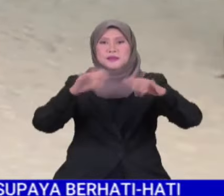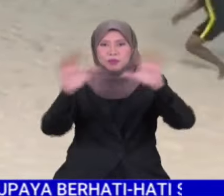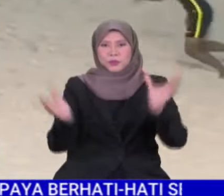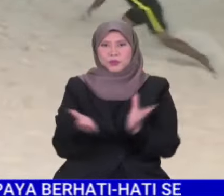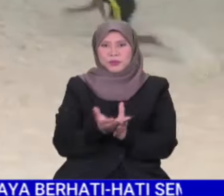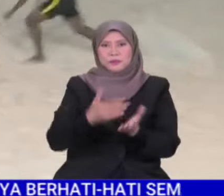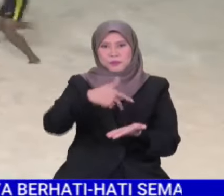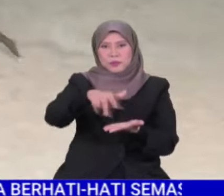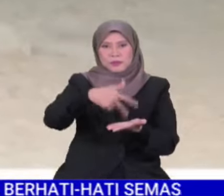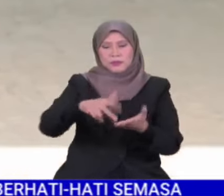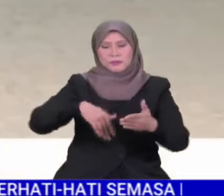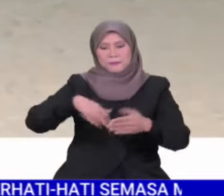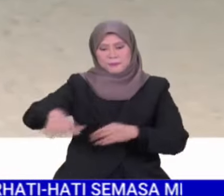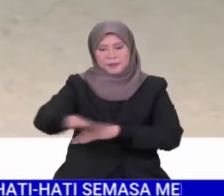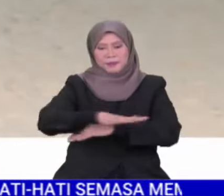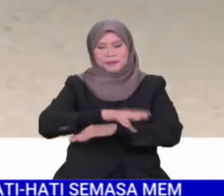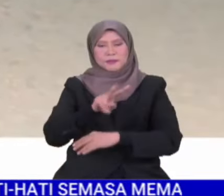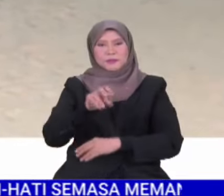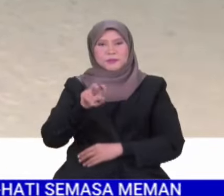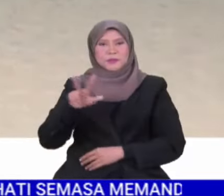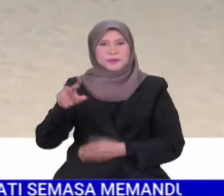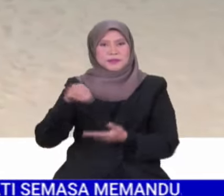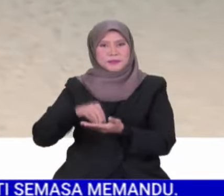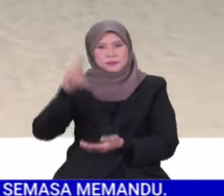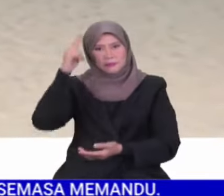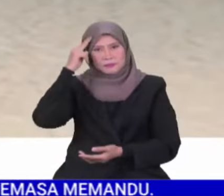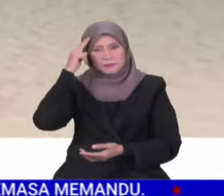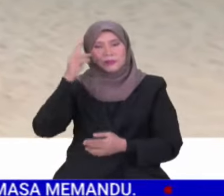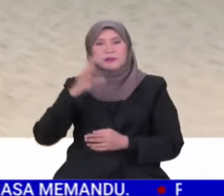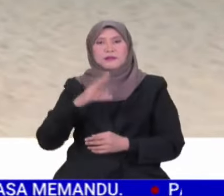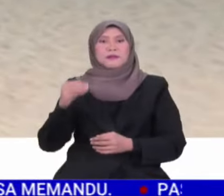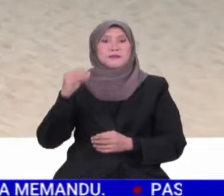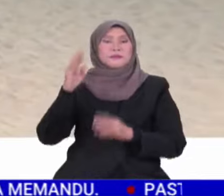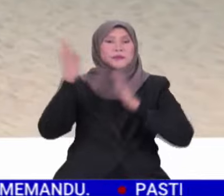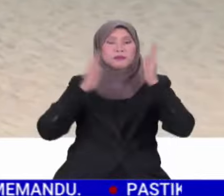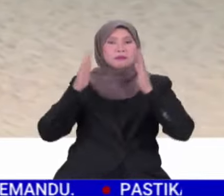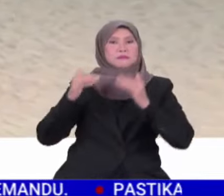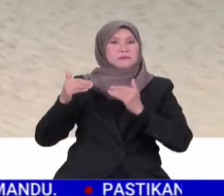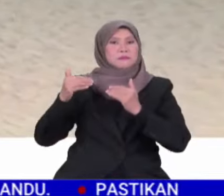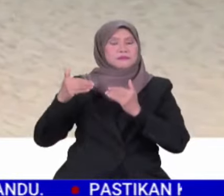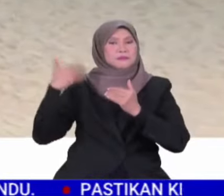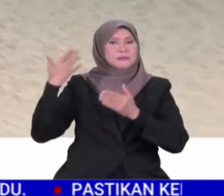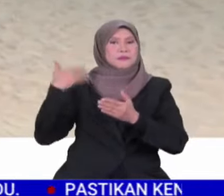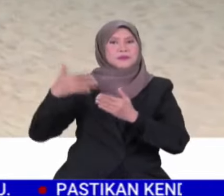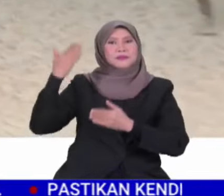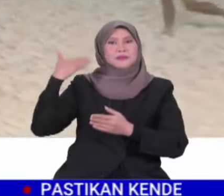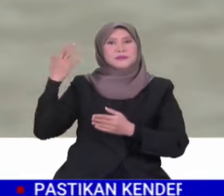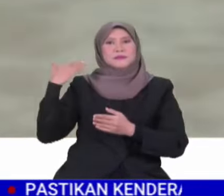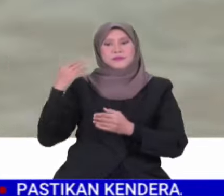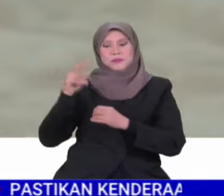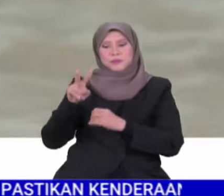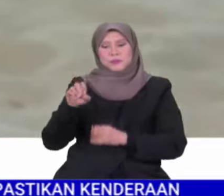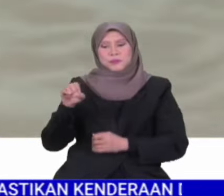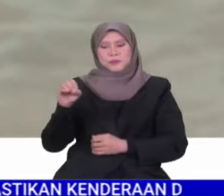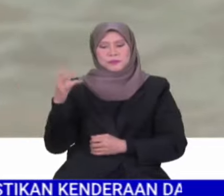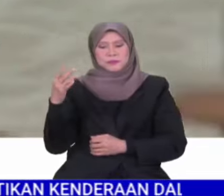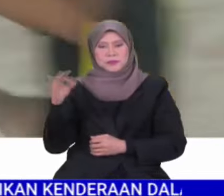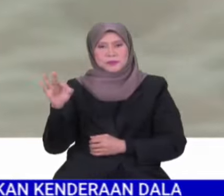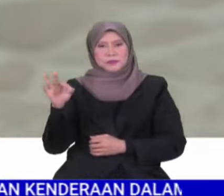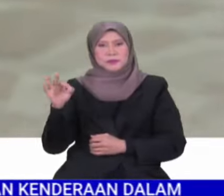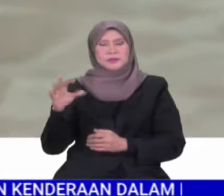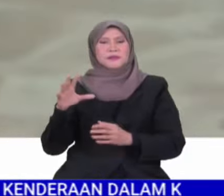Sepak Pantai 2023 di UAE. Malaysia mencipta sejarah mara ke peringkat suku akhir edisi 2019 selaku